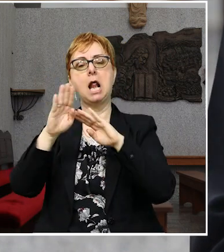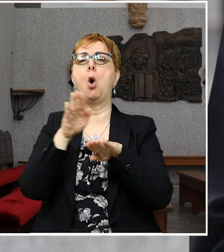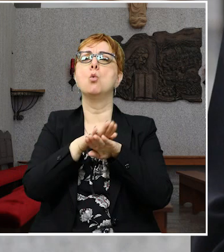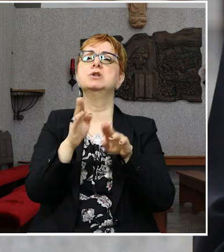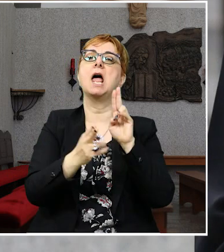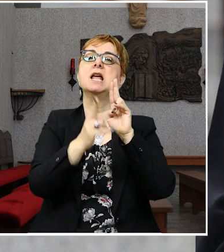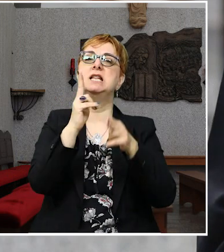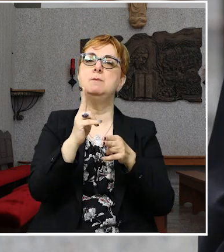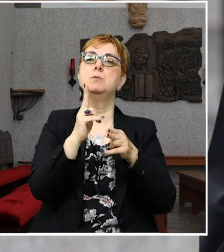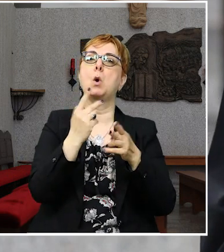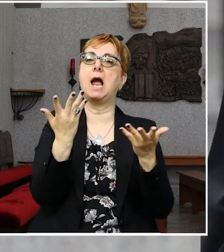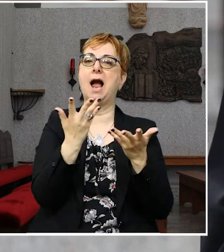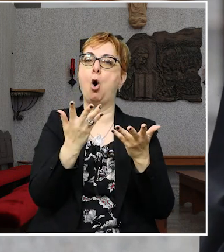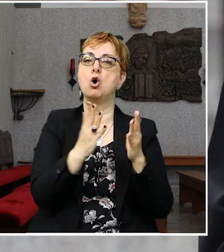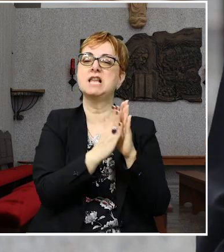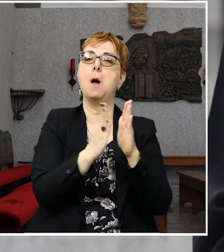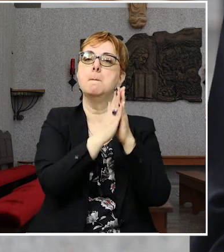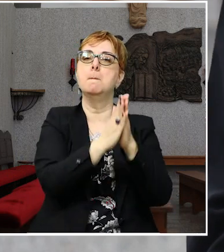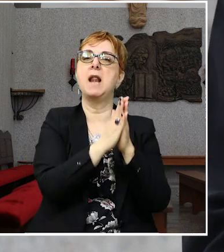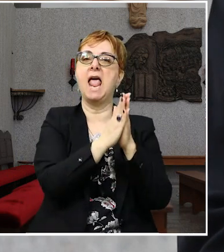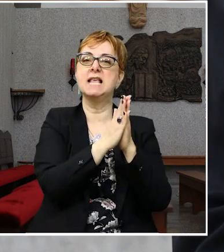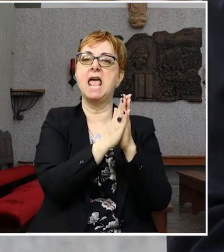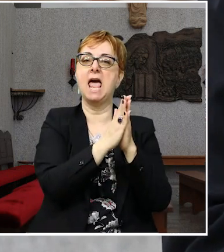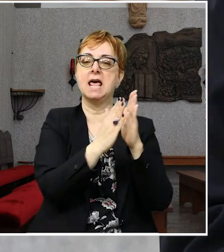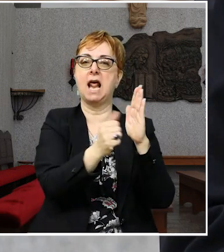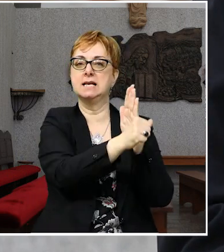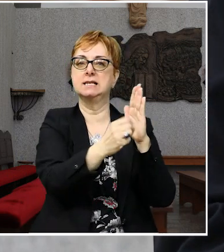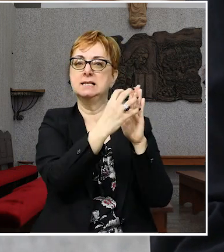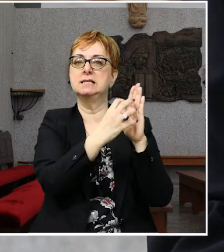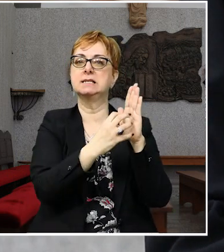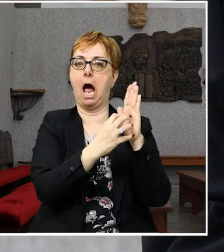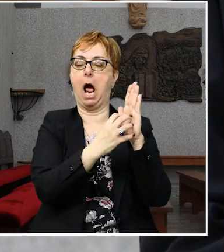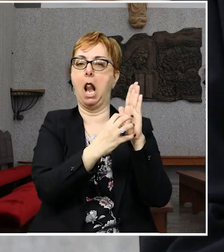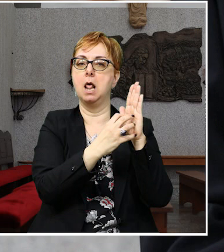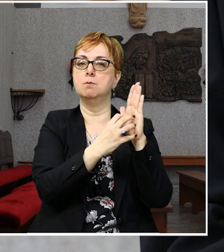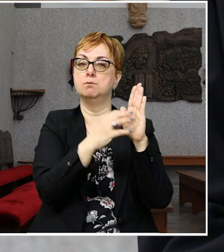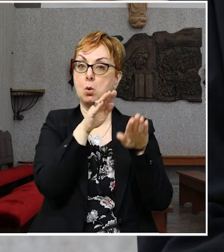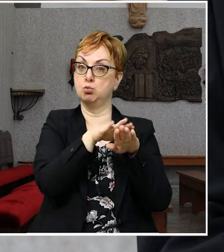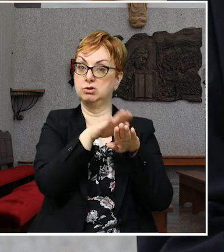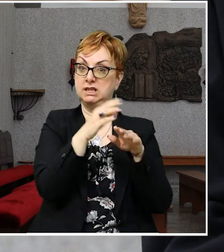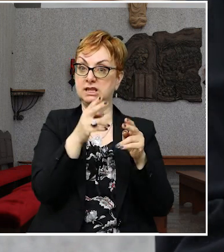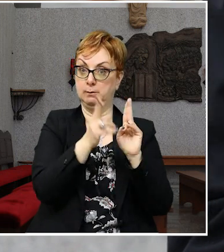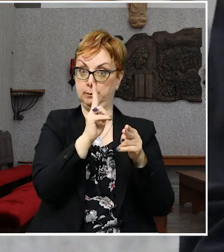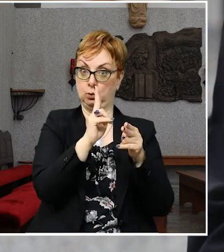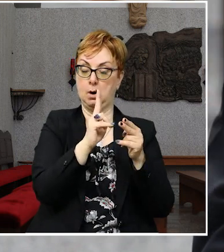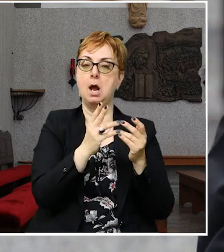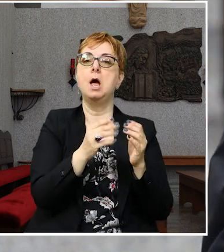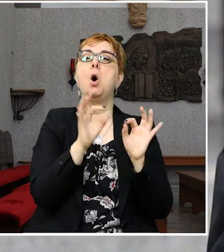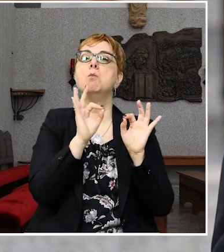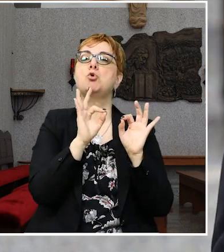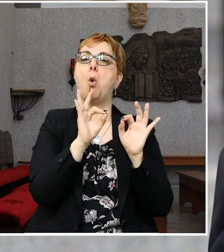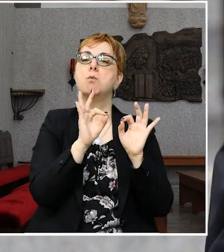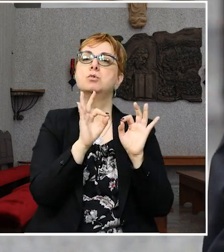la preghiera dei salmi. Anche i salmi in prima persona singolare